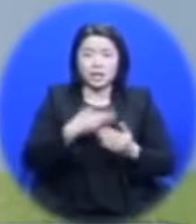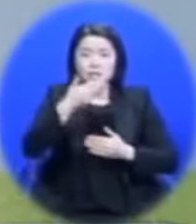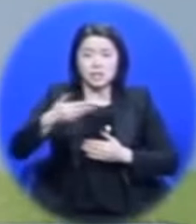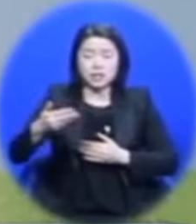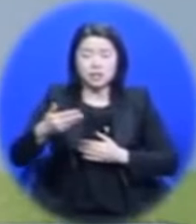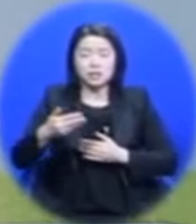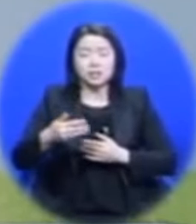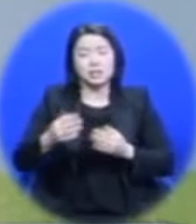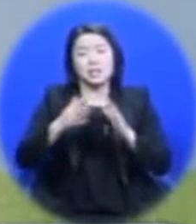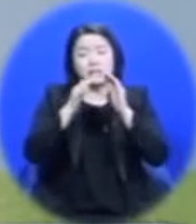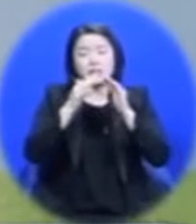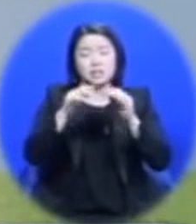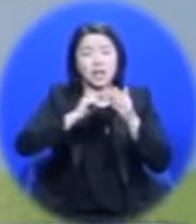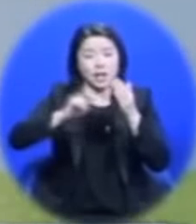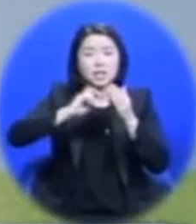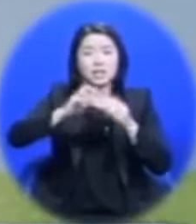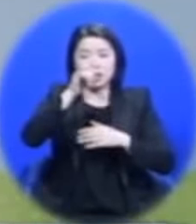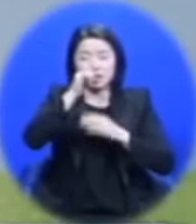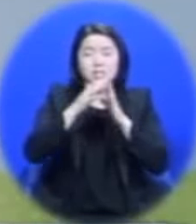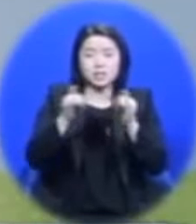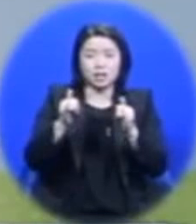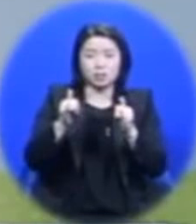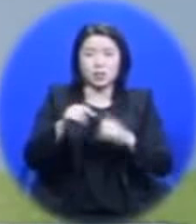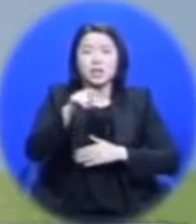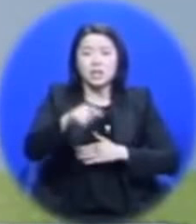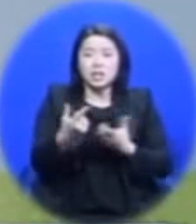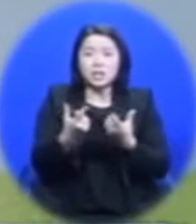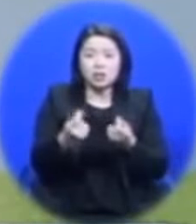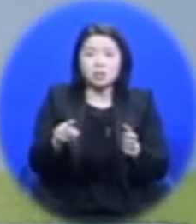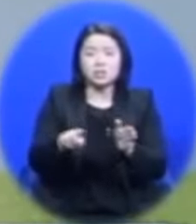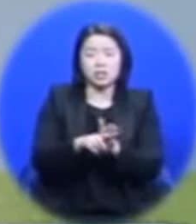찬양이 있는 사람. 이런 사람이 믿음의 사람이죠.